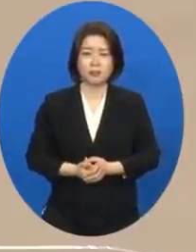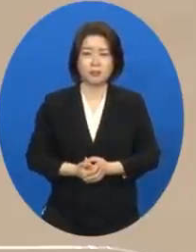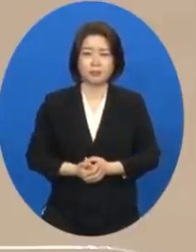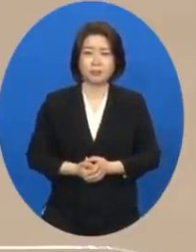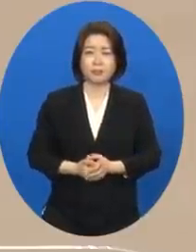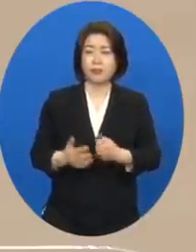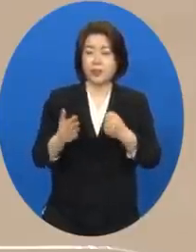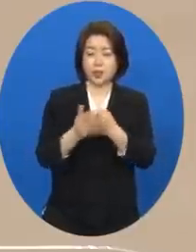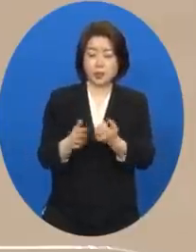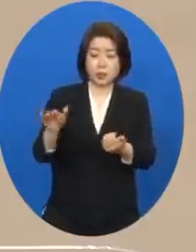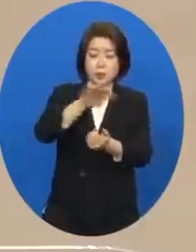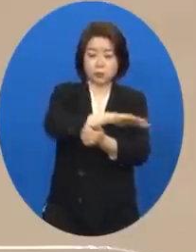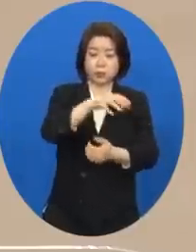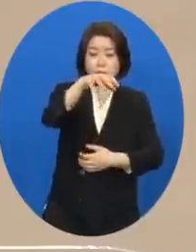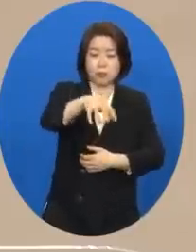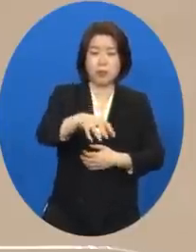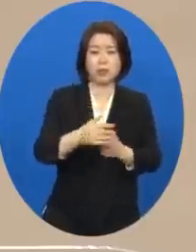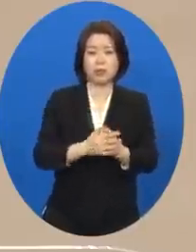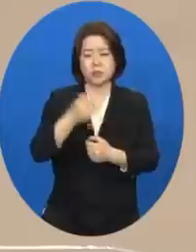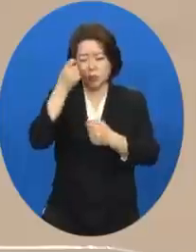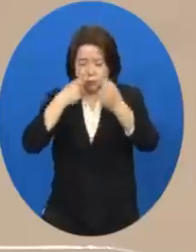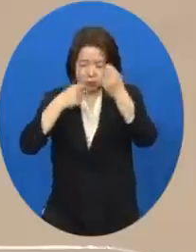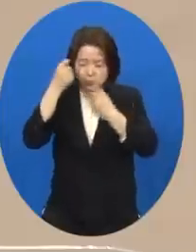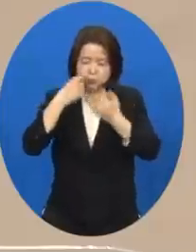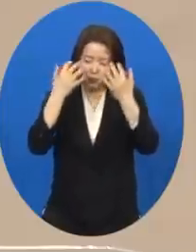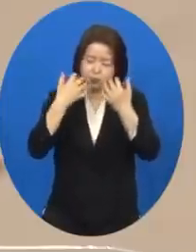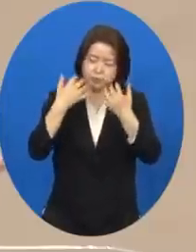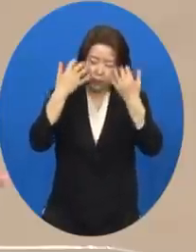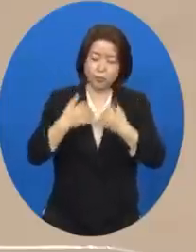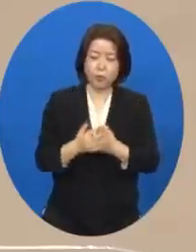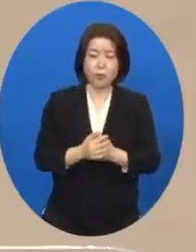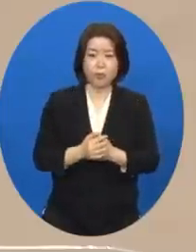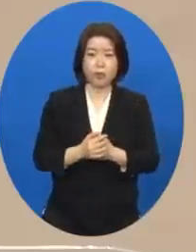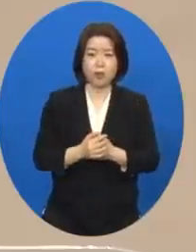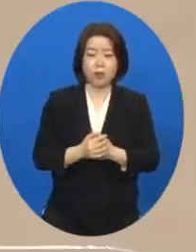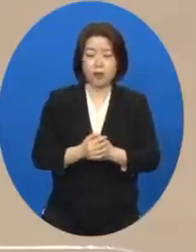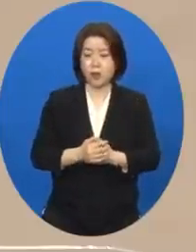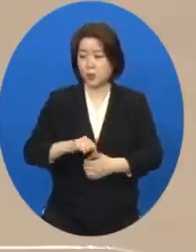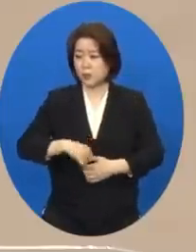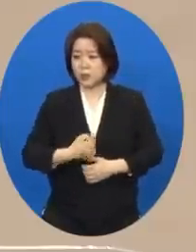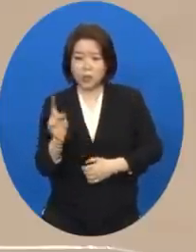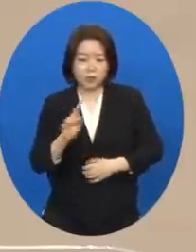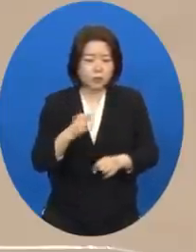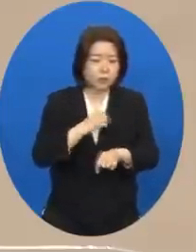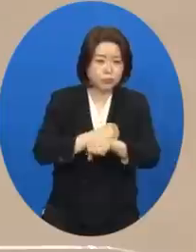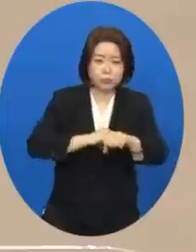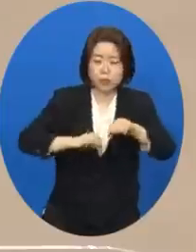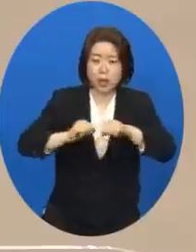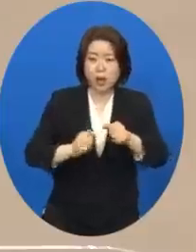그래서 무덤 밖에서 그는 울고 있었던 거예요 그렇다고 자기가 뭘 할 수 있는 것도 없고